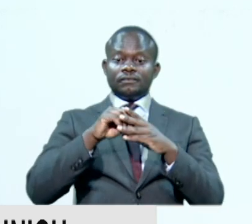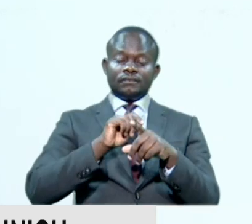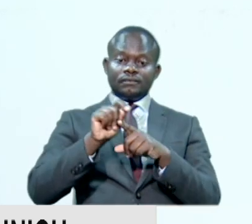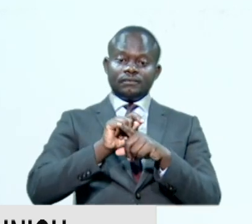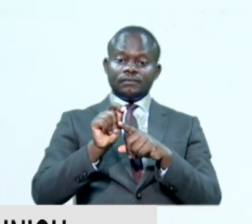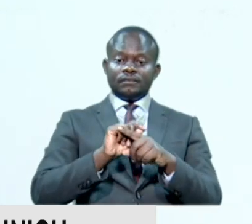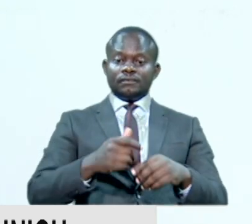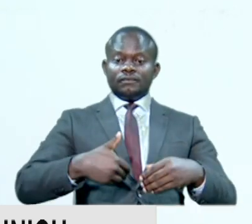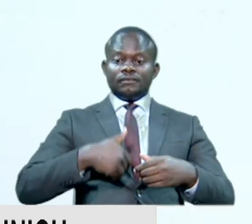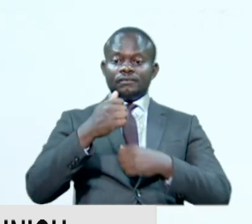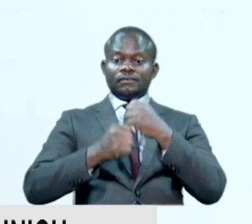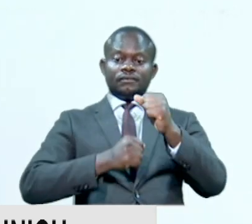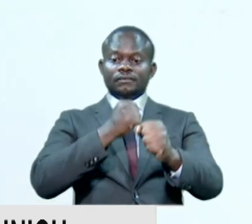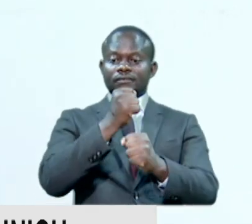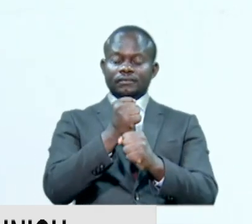gutoza